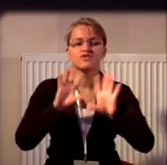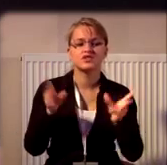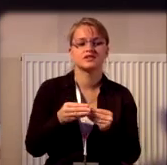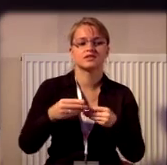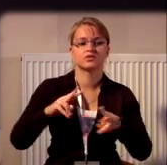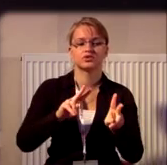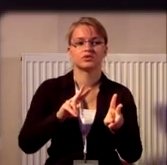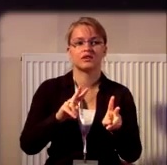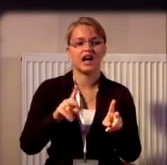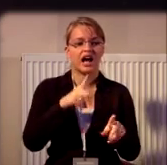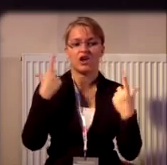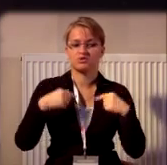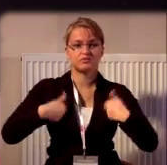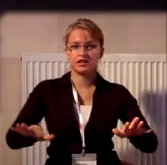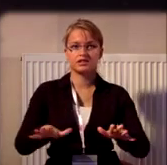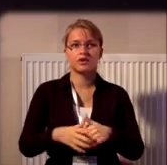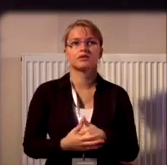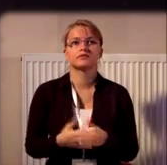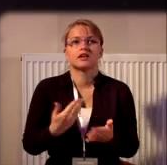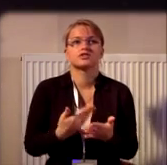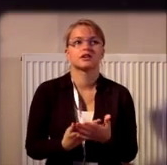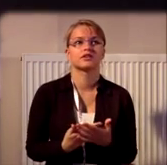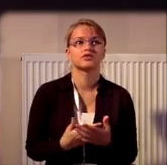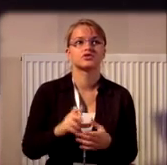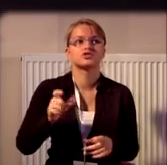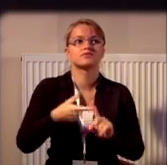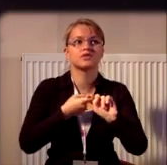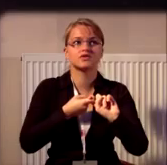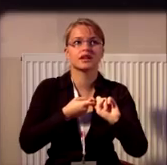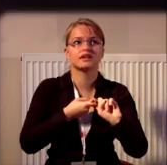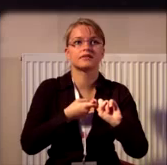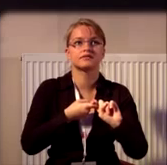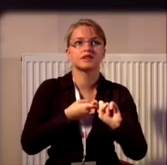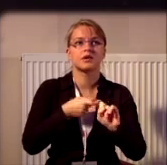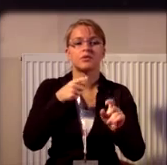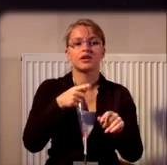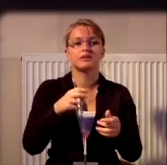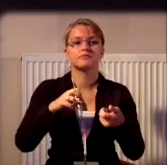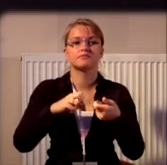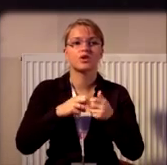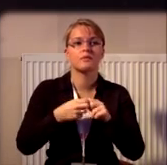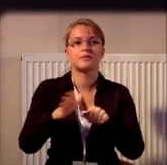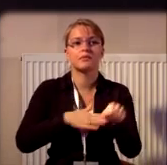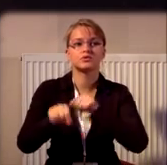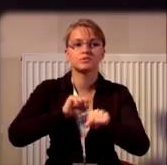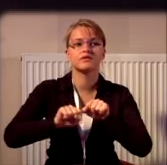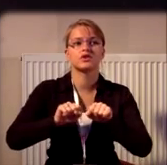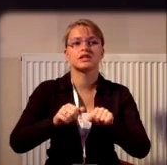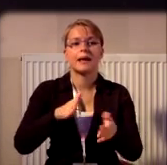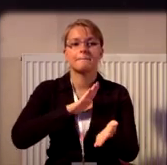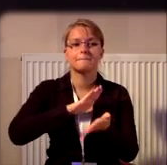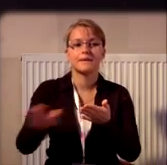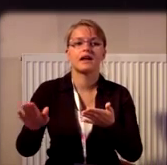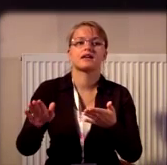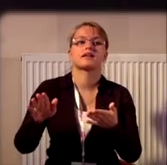udział, a oni nie chcieli. Z czym to jest związane? Przede wszystkim z ich dysfunkcjami, z brakiem wiary we